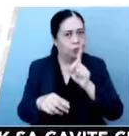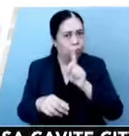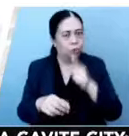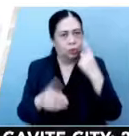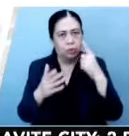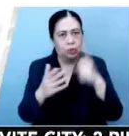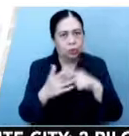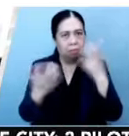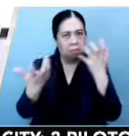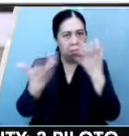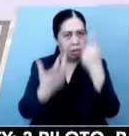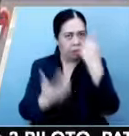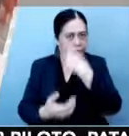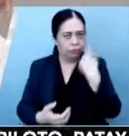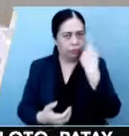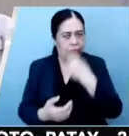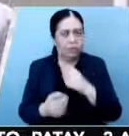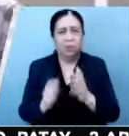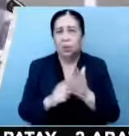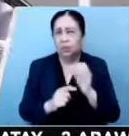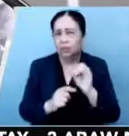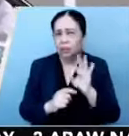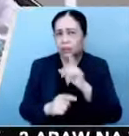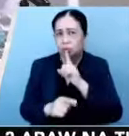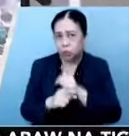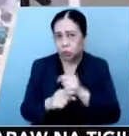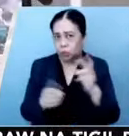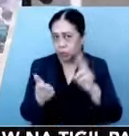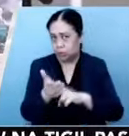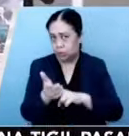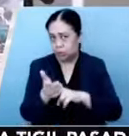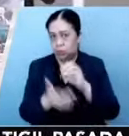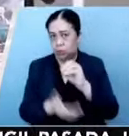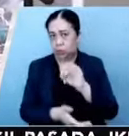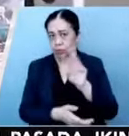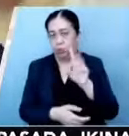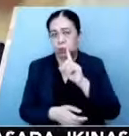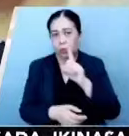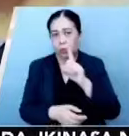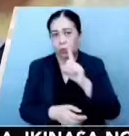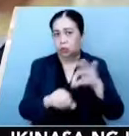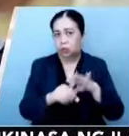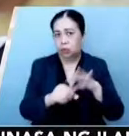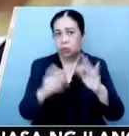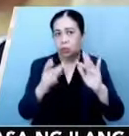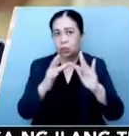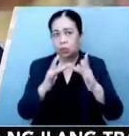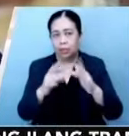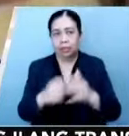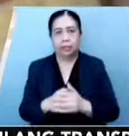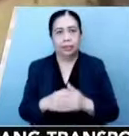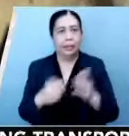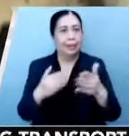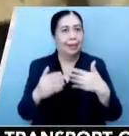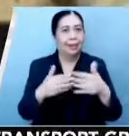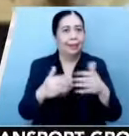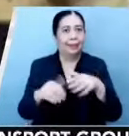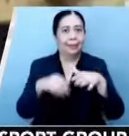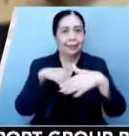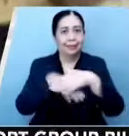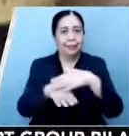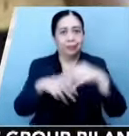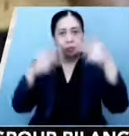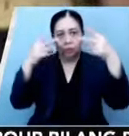face. Pero paano naman matitiyak na registered overseas voter nga ang boboto online? Kahit accessible po sa web page yung